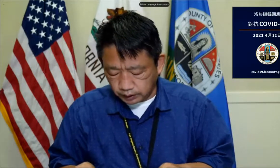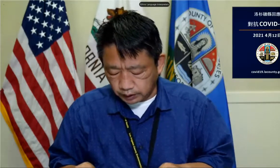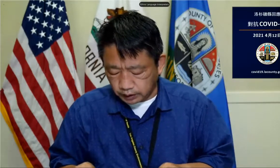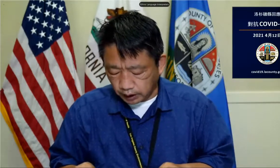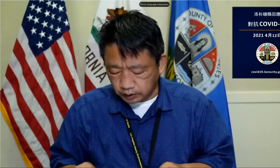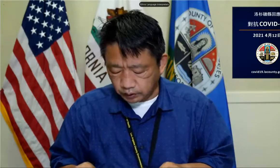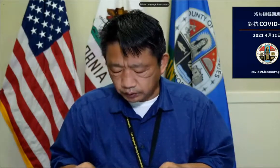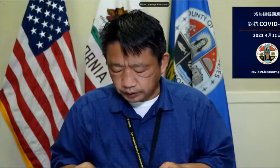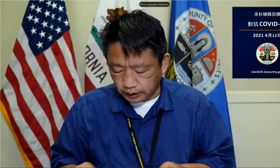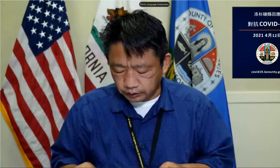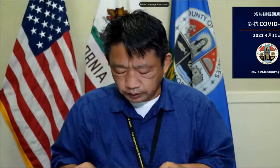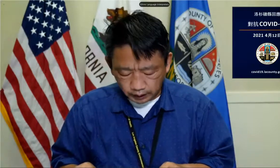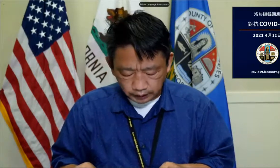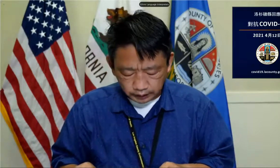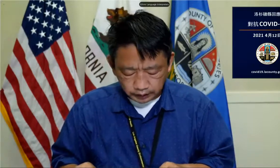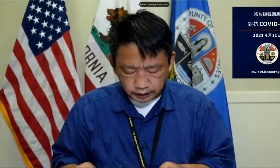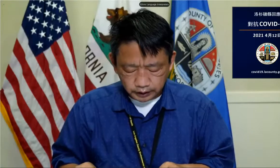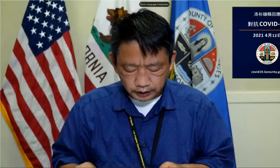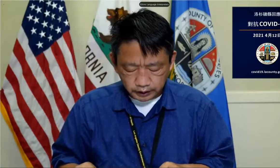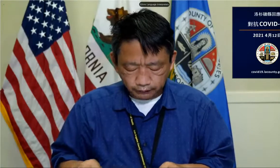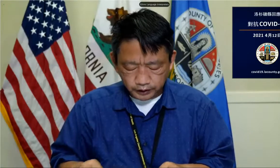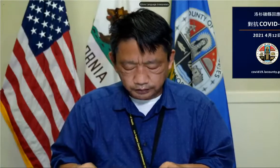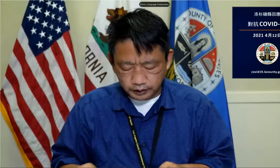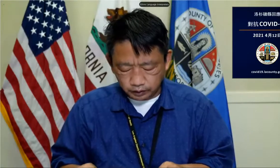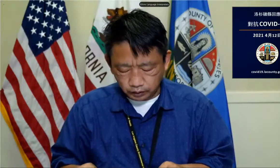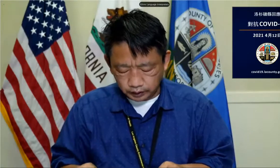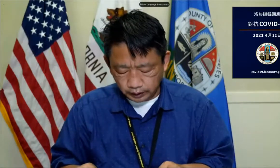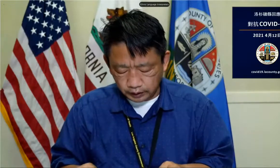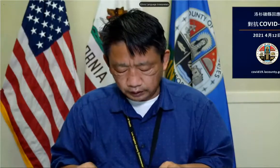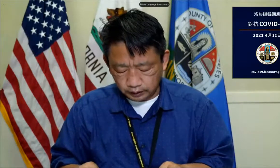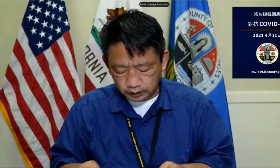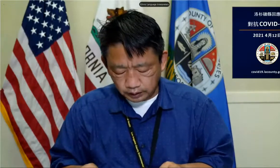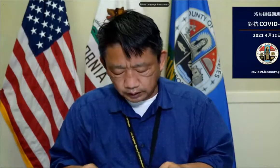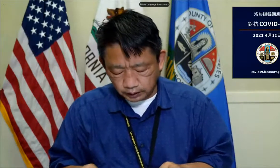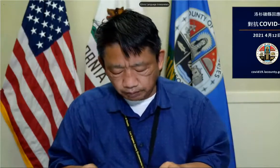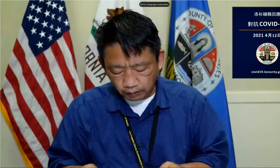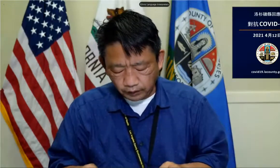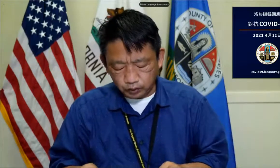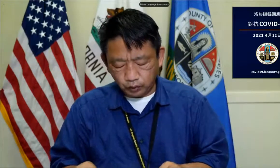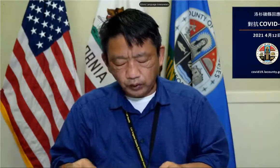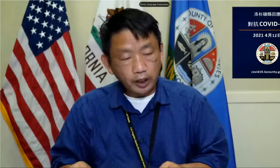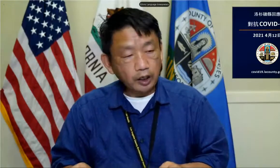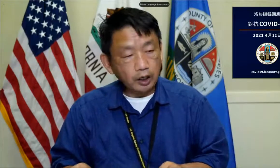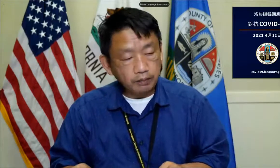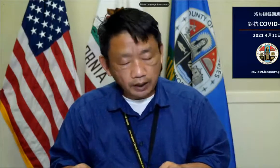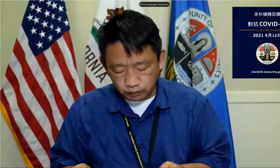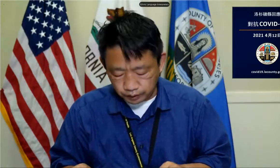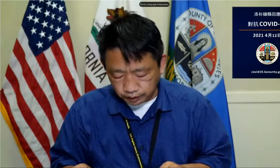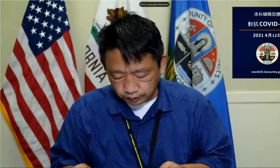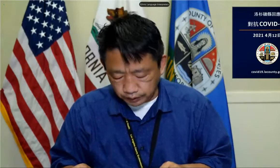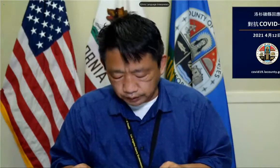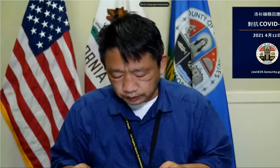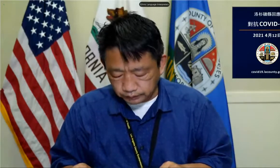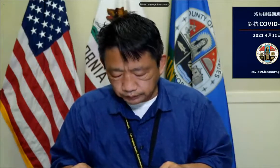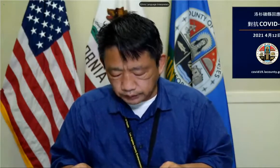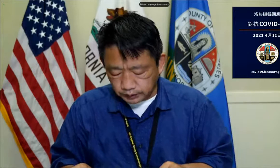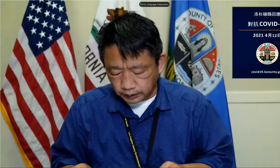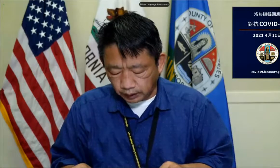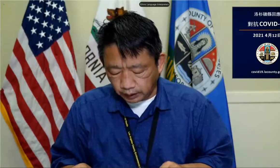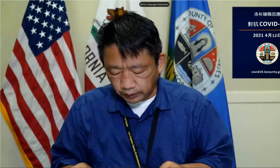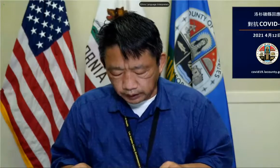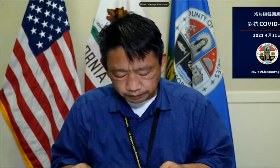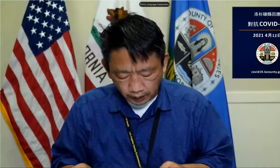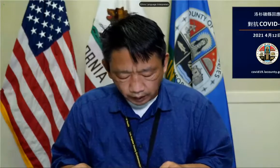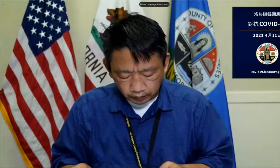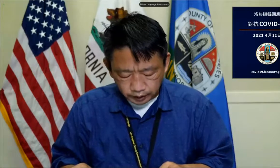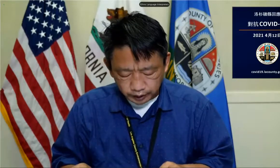公室、仓储、建筑场地及其他非食品场所等等的爆发数为159例，